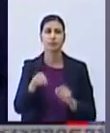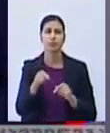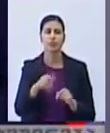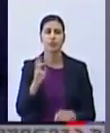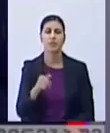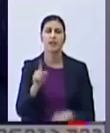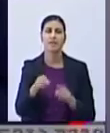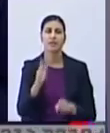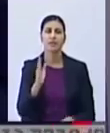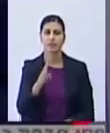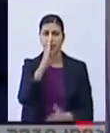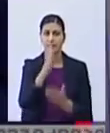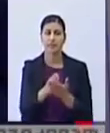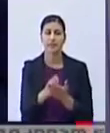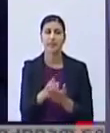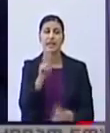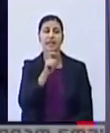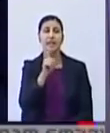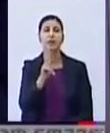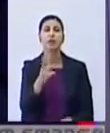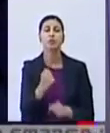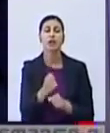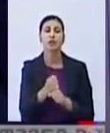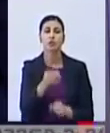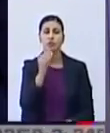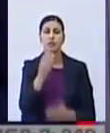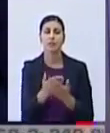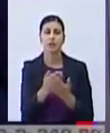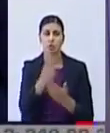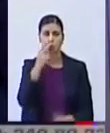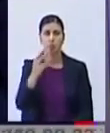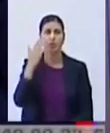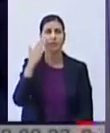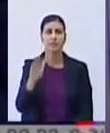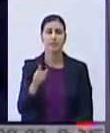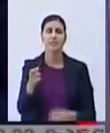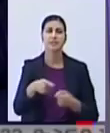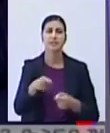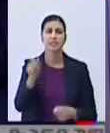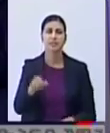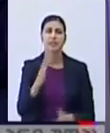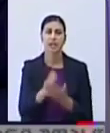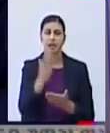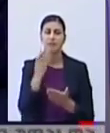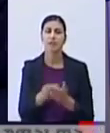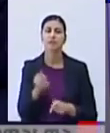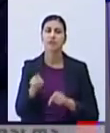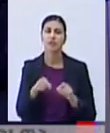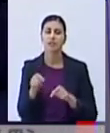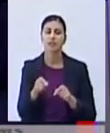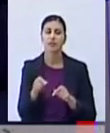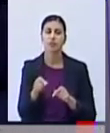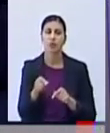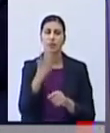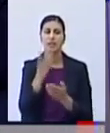და ვალდებულება იქნება პირდაპირ ეხლა გლეხმა რა უნდა ქნას როცა რო თქვა შეხურებს ვიღაცას ხო იმ ბიზნესმენს აქვს თავისი ვალდებულება